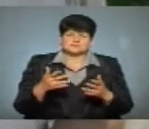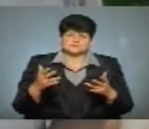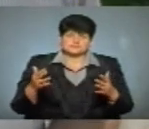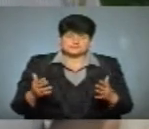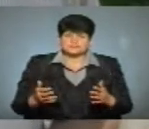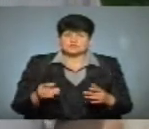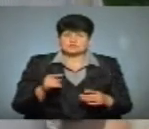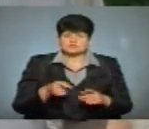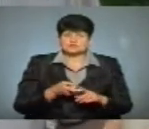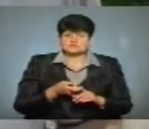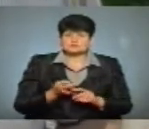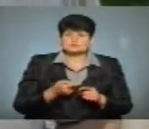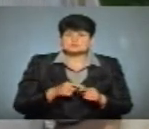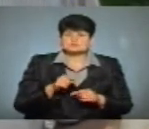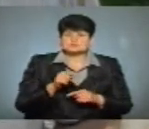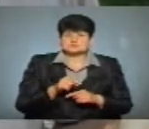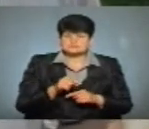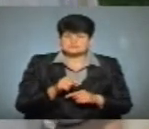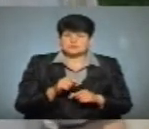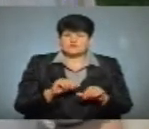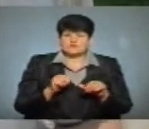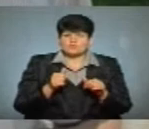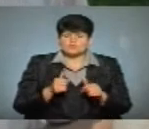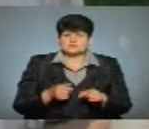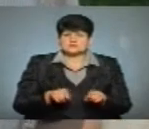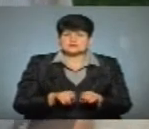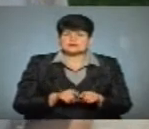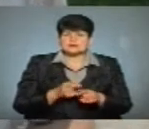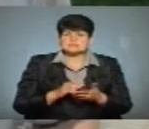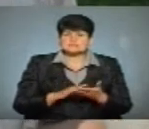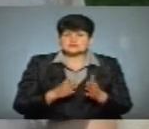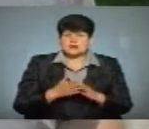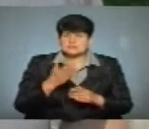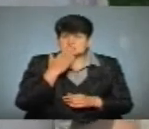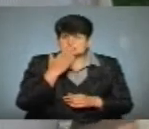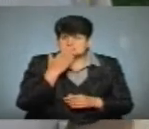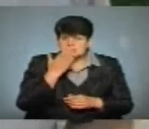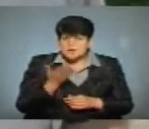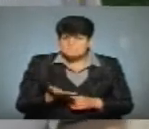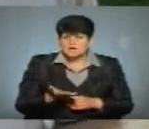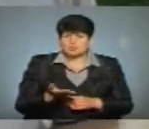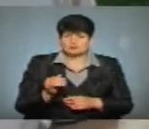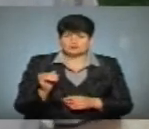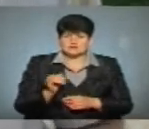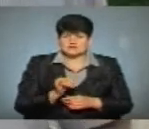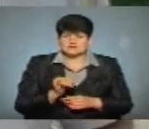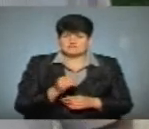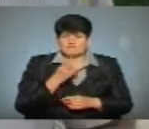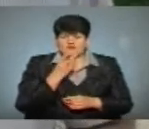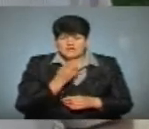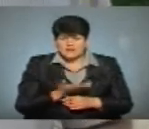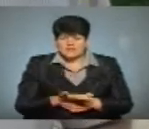От в зв'язку з чим формується ось така ситуація і по запаху, і по вигляду,